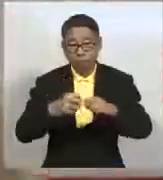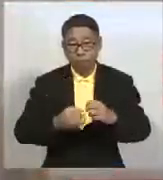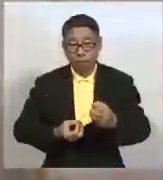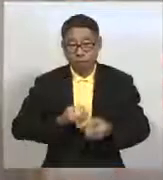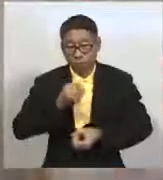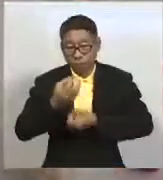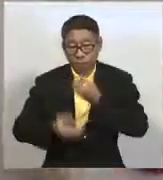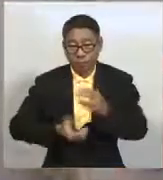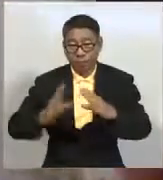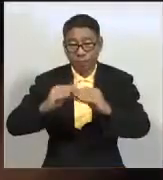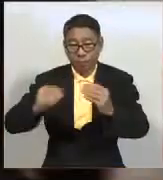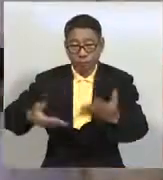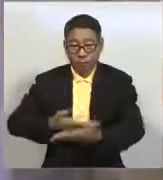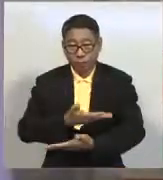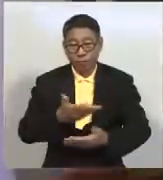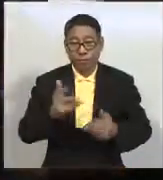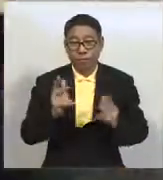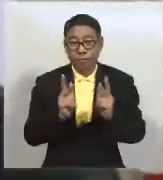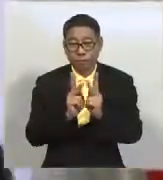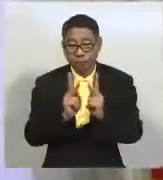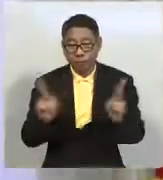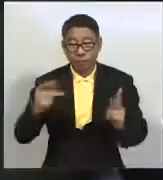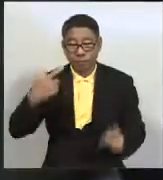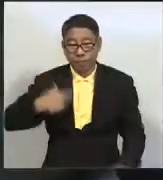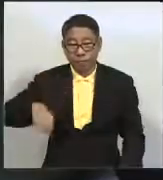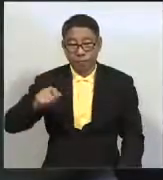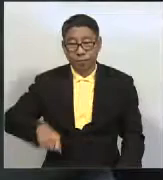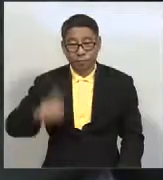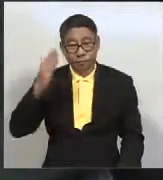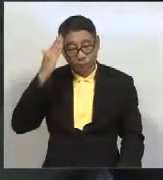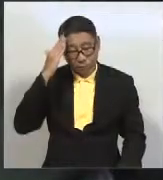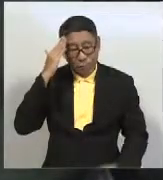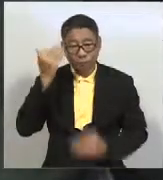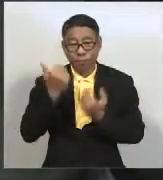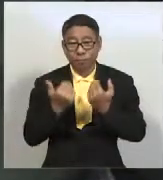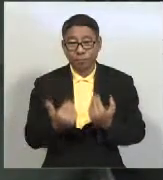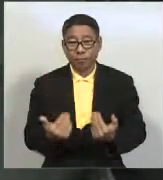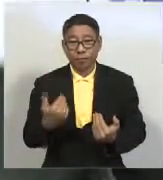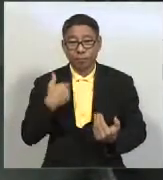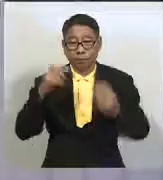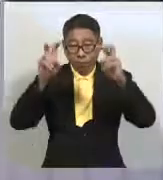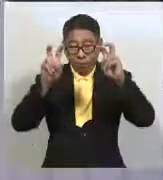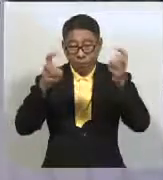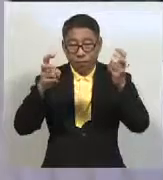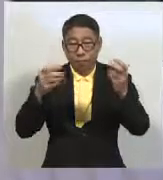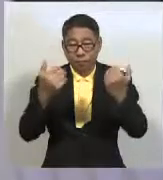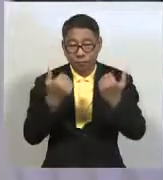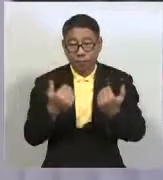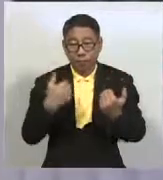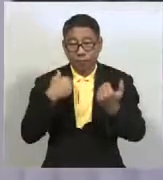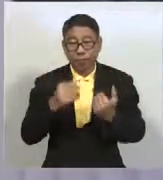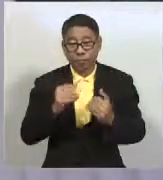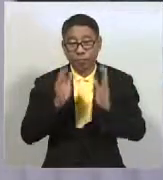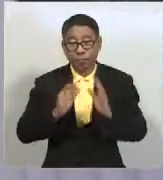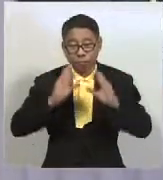องนี้ให้ที่ประชุมคณะกรรมการตุลาการศาลยุติธรรมทราบในวันนี้ครับสำหรับประเด็นเหตุการณ์ที่เกิดขึ้นมี